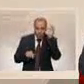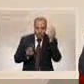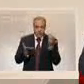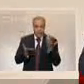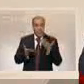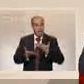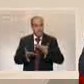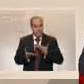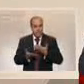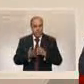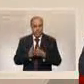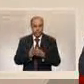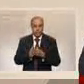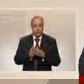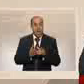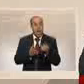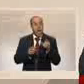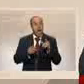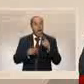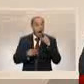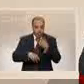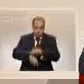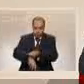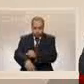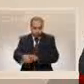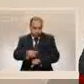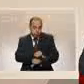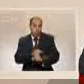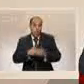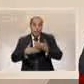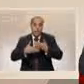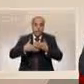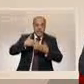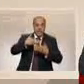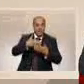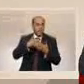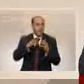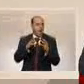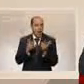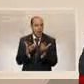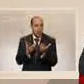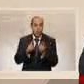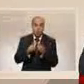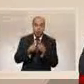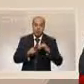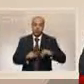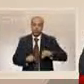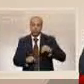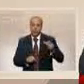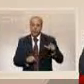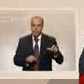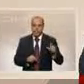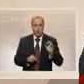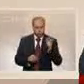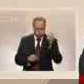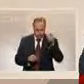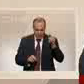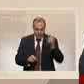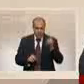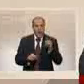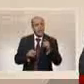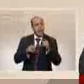تستحق ناس تشمر على ذراعها وتبني البناء مهمه الشباب صحيح لو كان جا